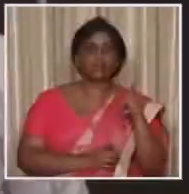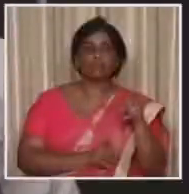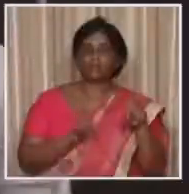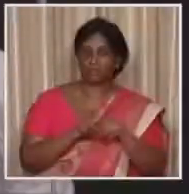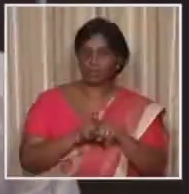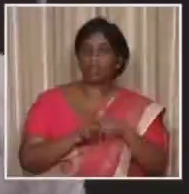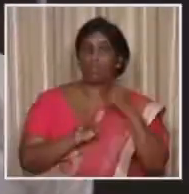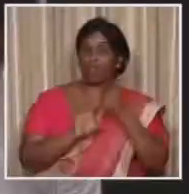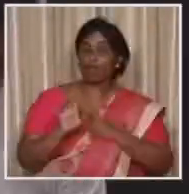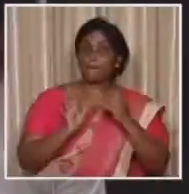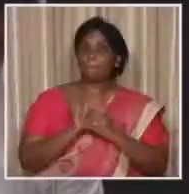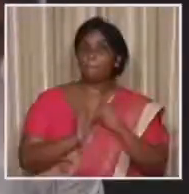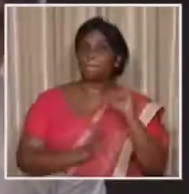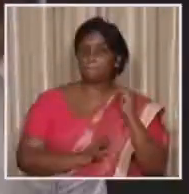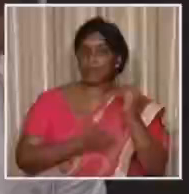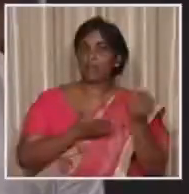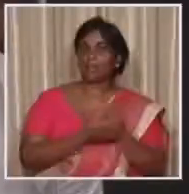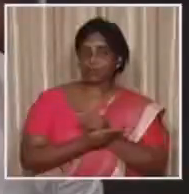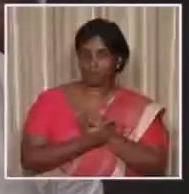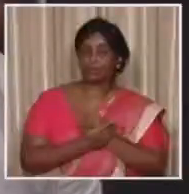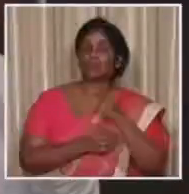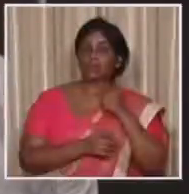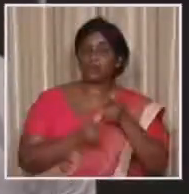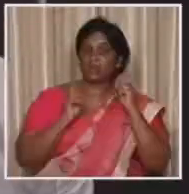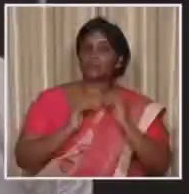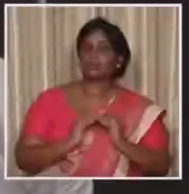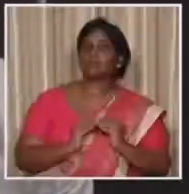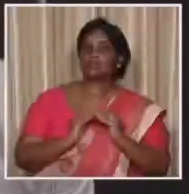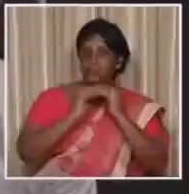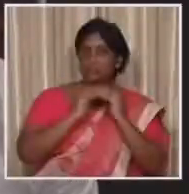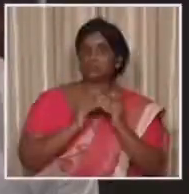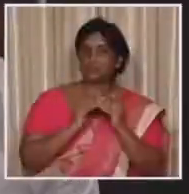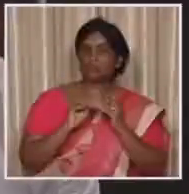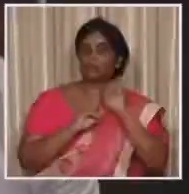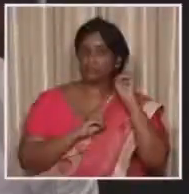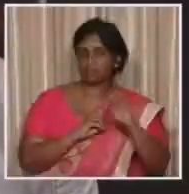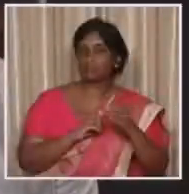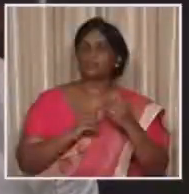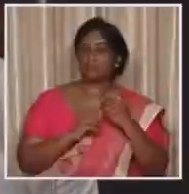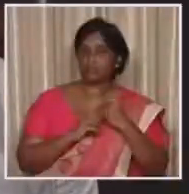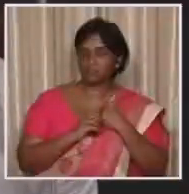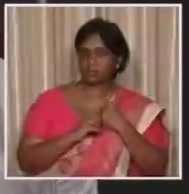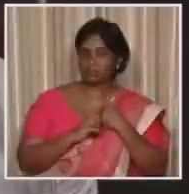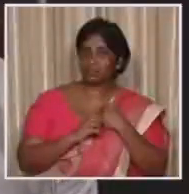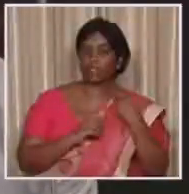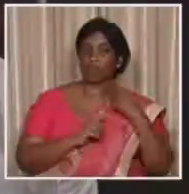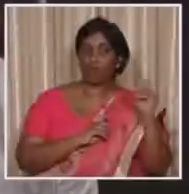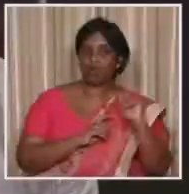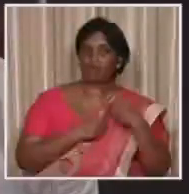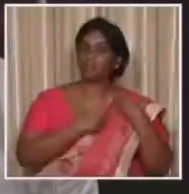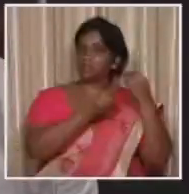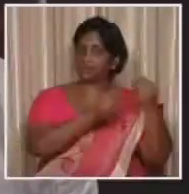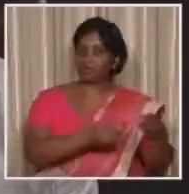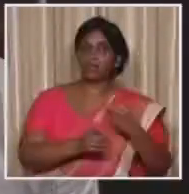Evage, Aurudan, Million of Panak getting Iturueno, Ekat Krida Sangbarden, even up Yudano, Mam Mage, Office Metuata